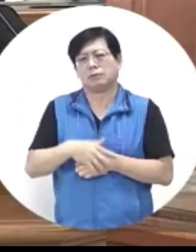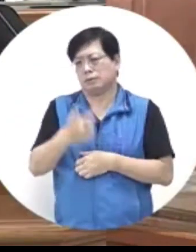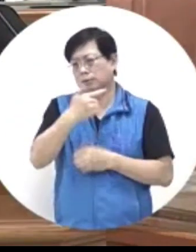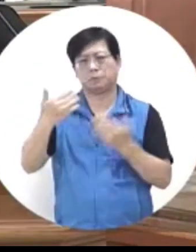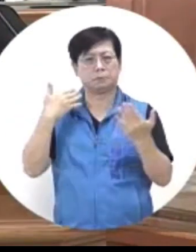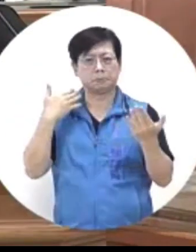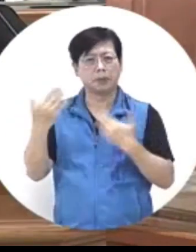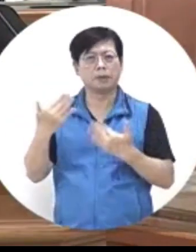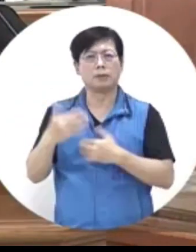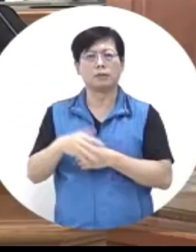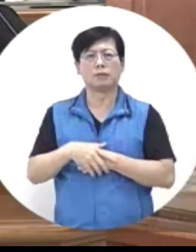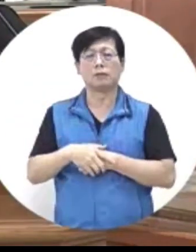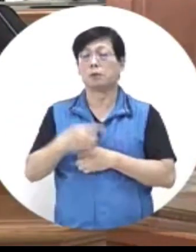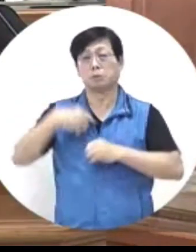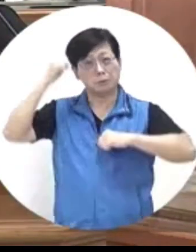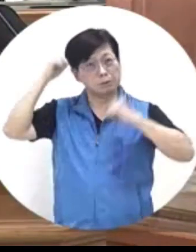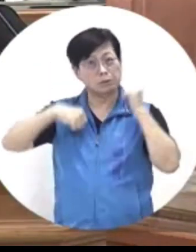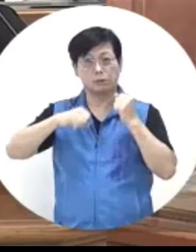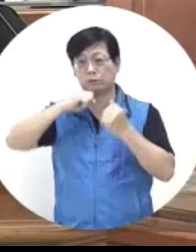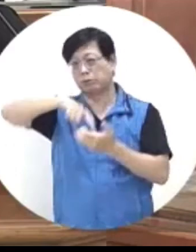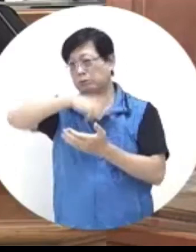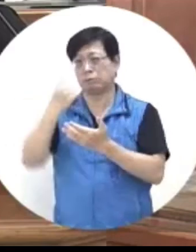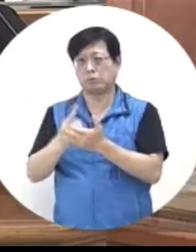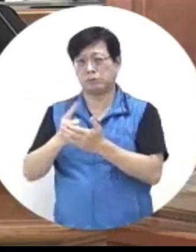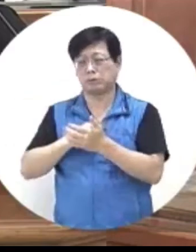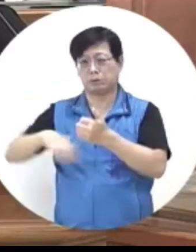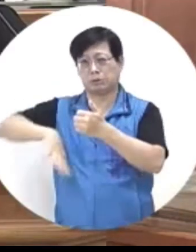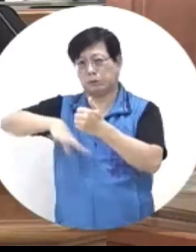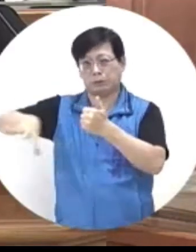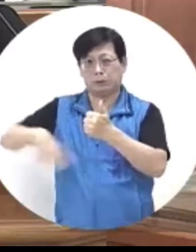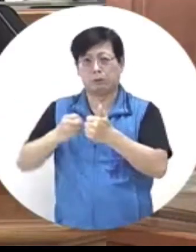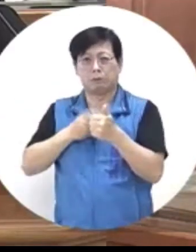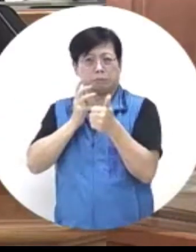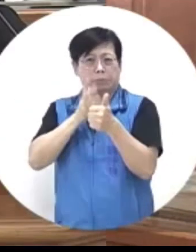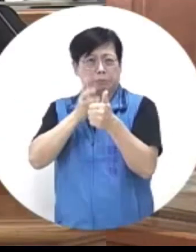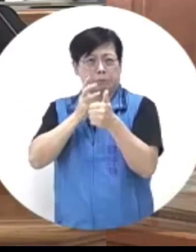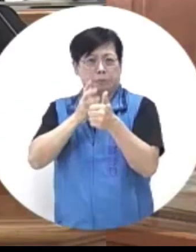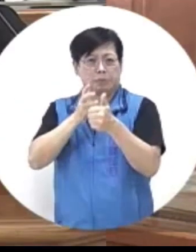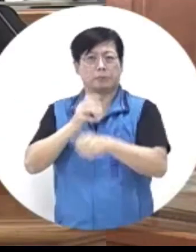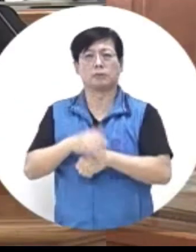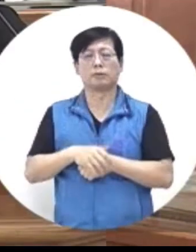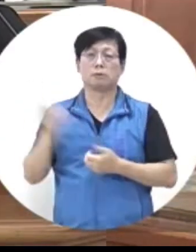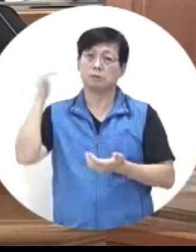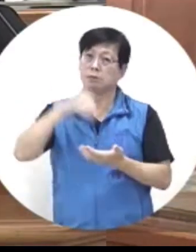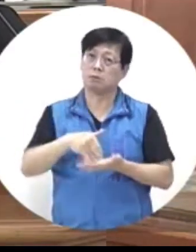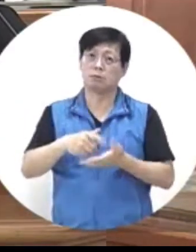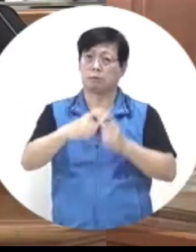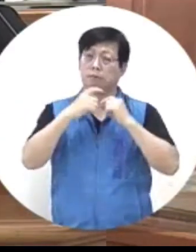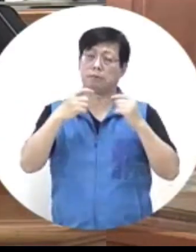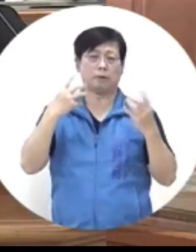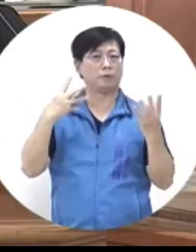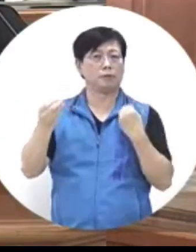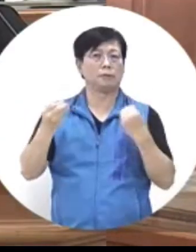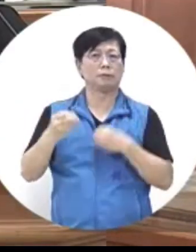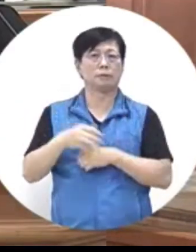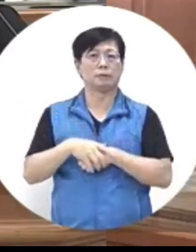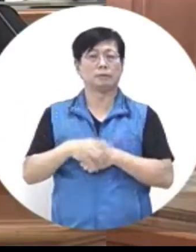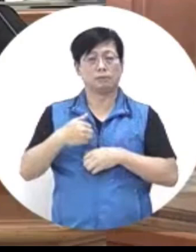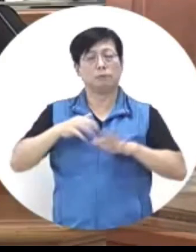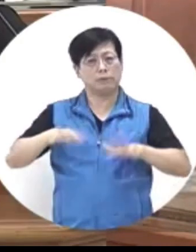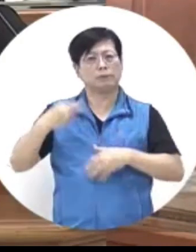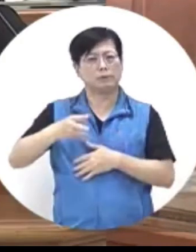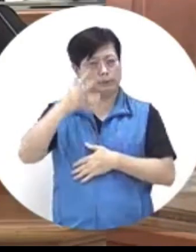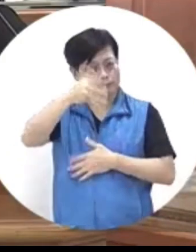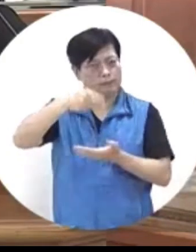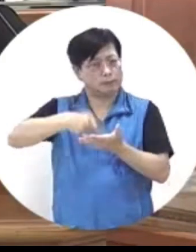确，因为我们早上整个党团用了很多的时间在追这个事件，但是都没有一个明确的答复。本席在请教